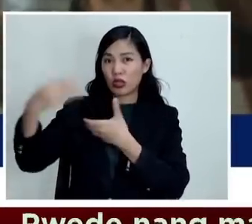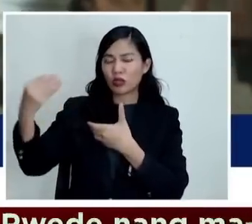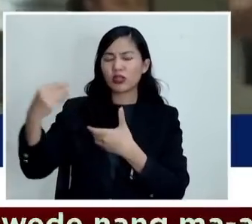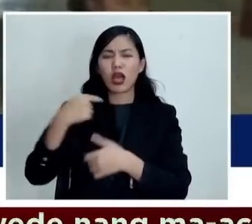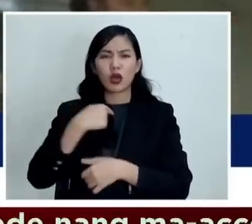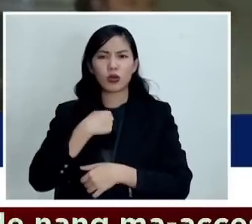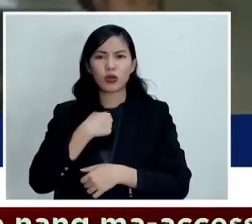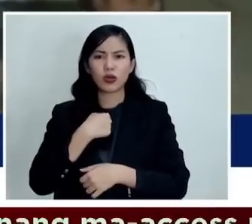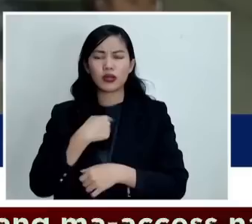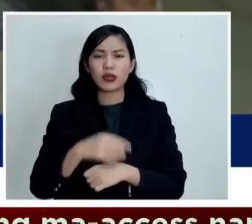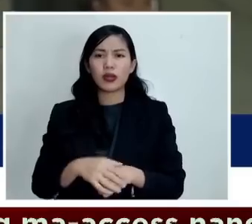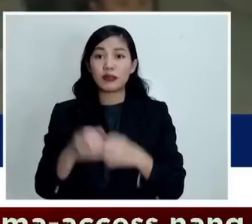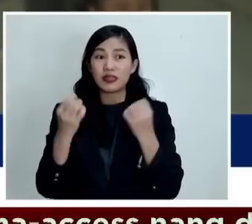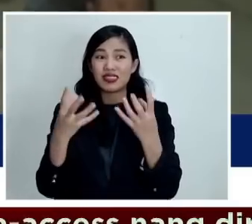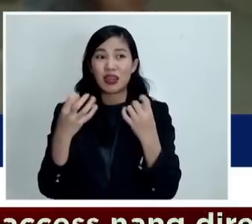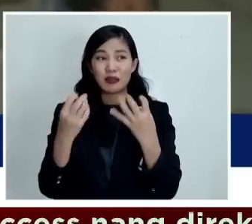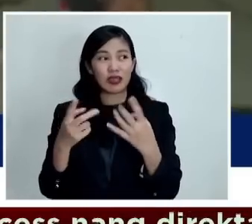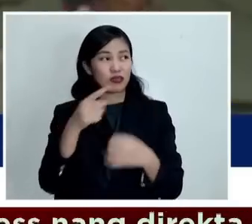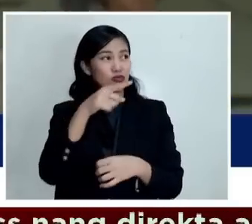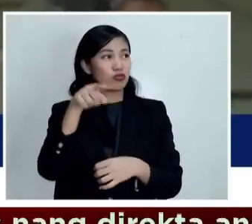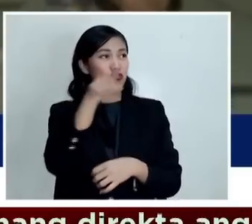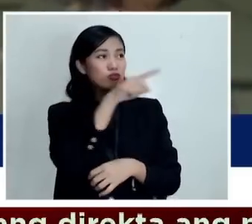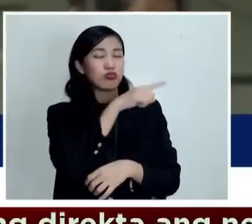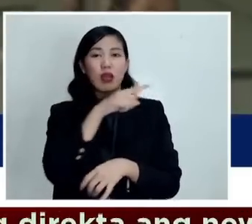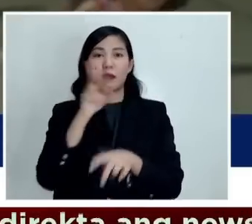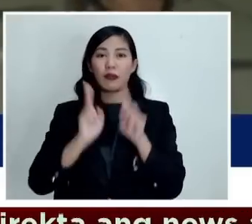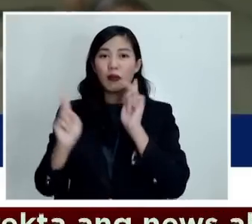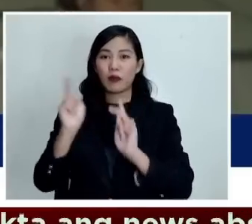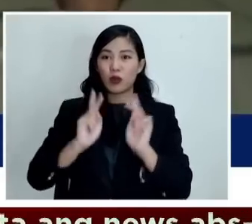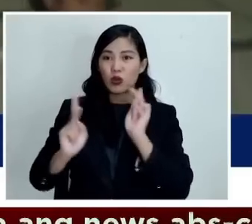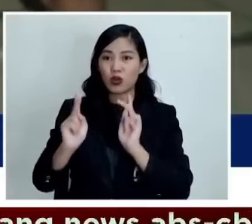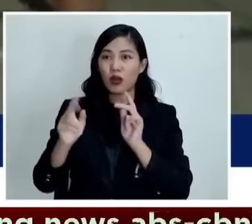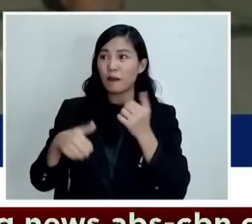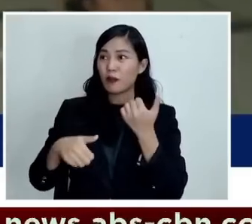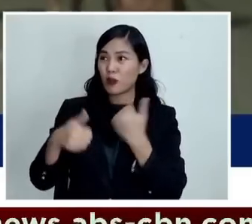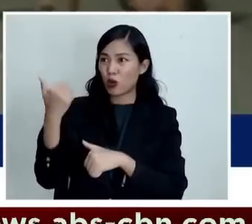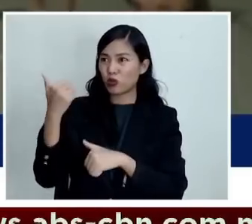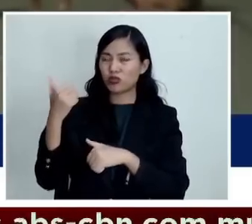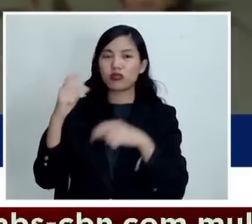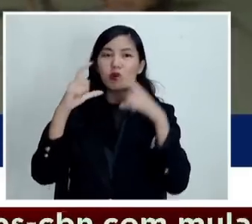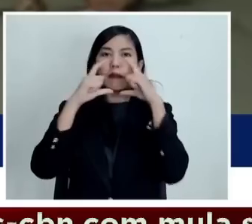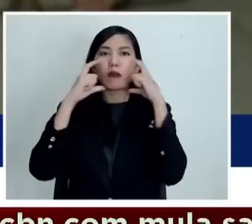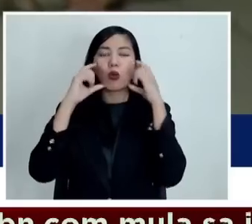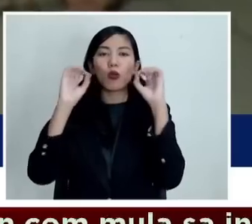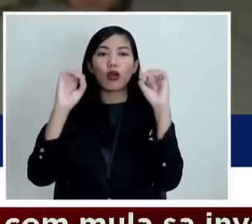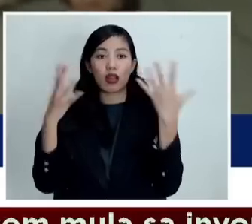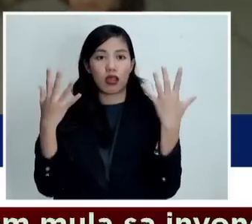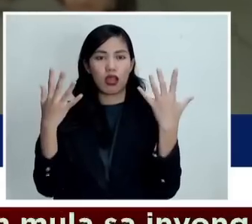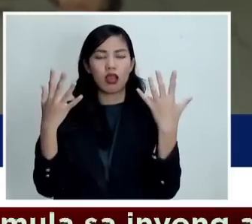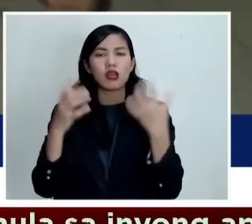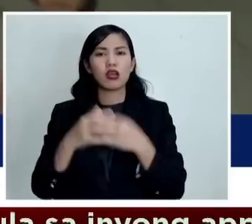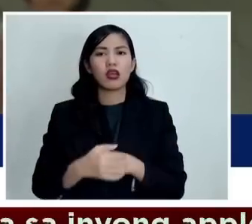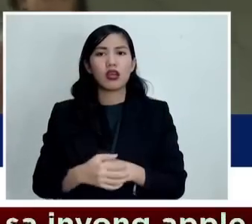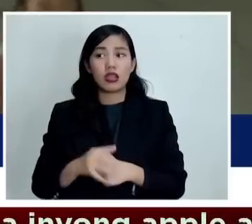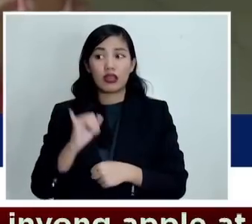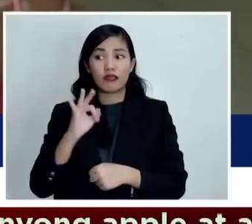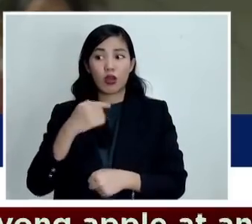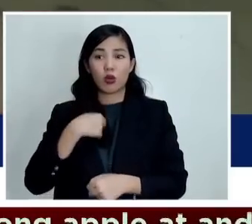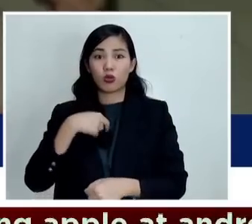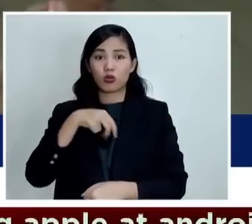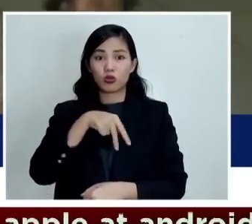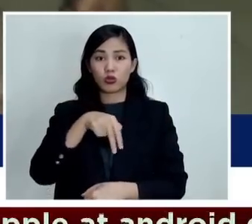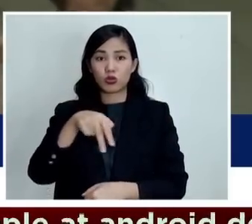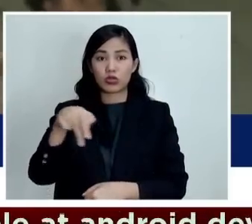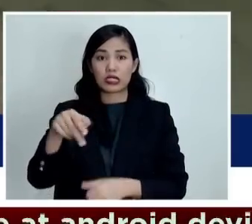yung nakikita kong tao sa aking paligid, at marami rin sa kanila ang hindi na nakasuot ng face mask. Kaya kung ako'y maglalakad dito sa kahabaan ng Near